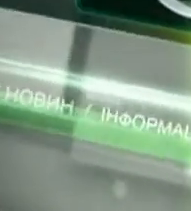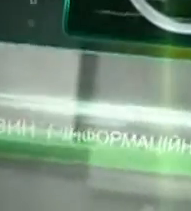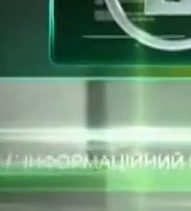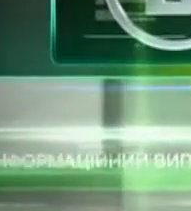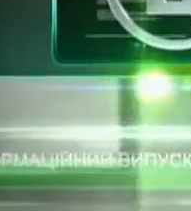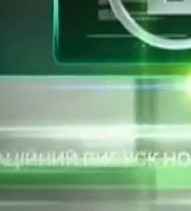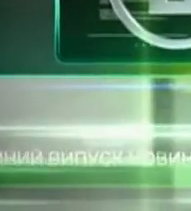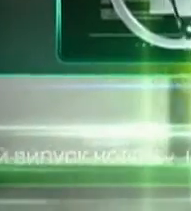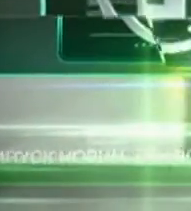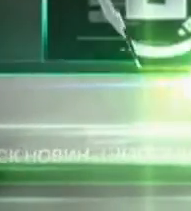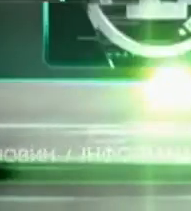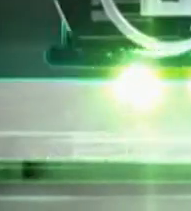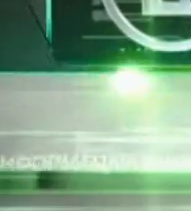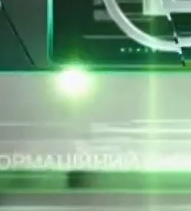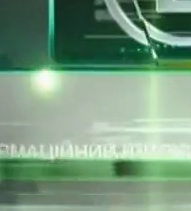Музика